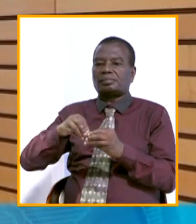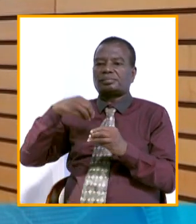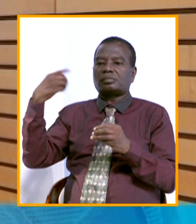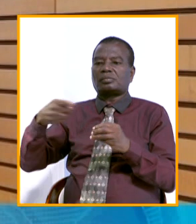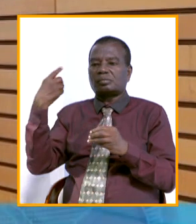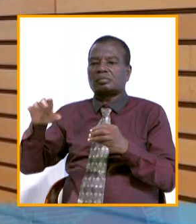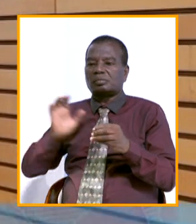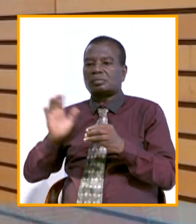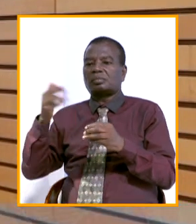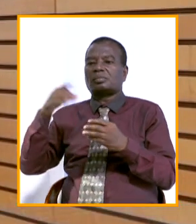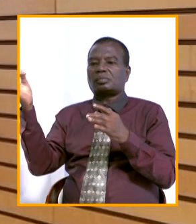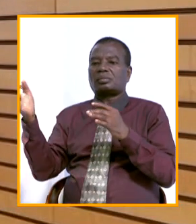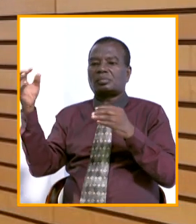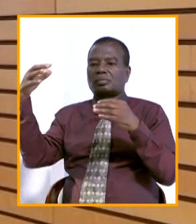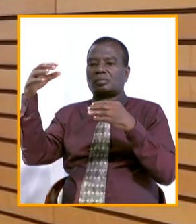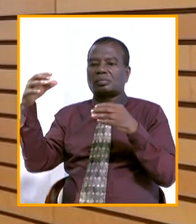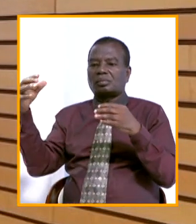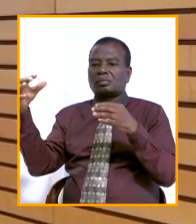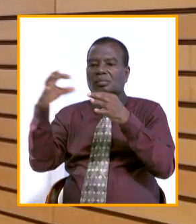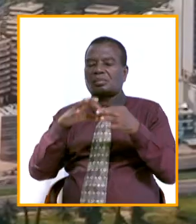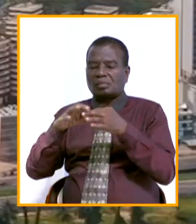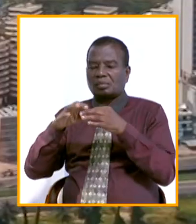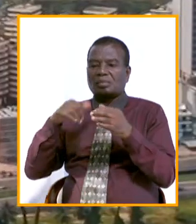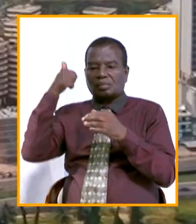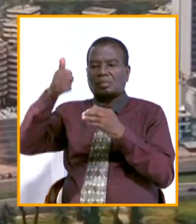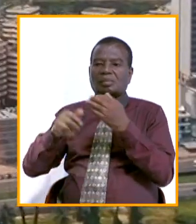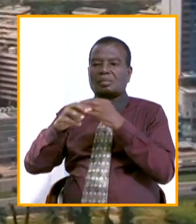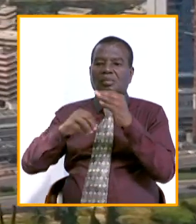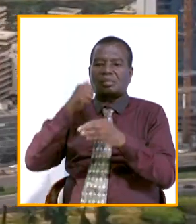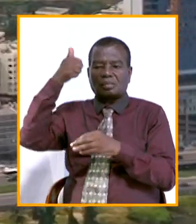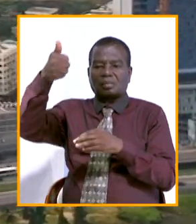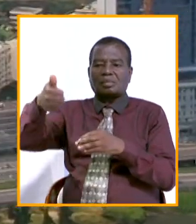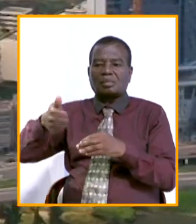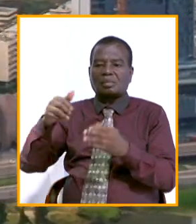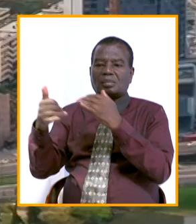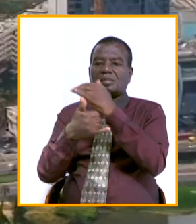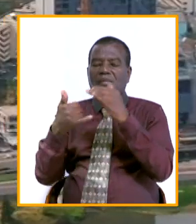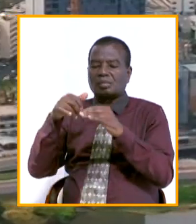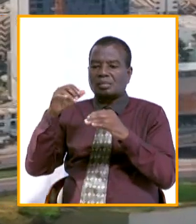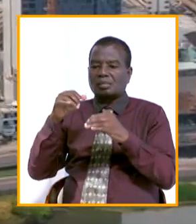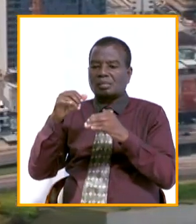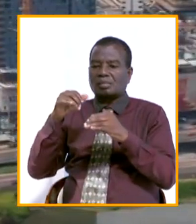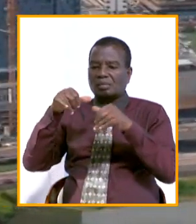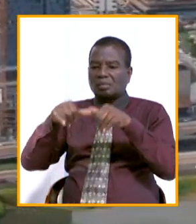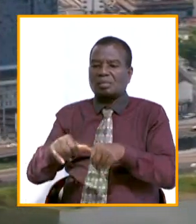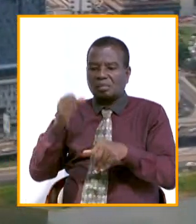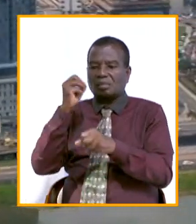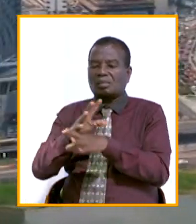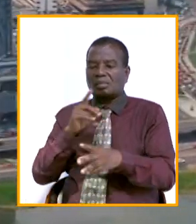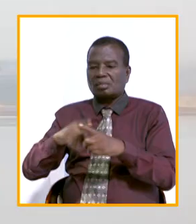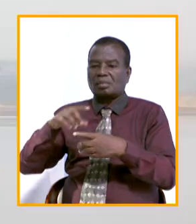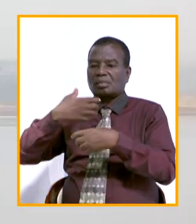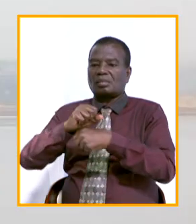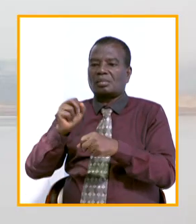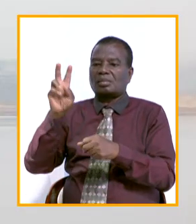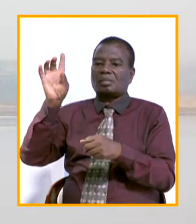notre coopération à la fois technique et financière avec la Côte d'Ivoire dans les années à venir. Le pays reste déterminé à créer 8 millions d'emplois et à